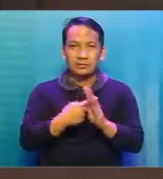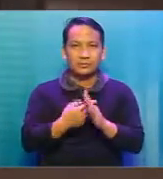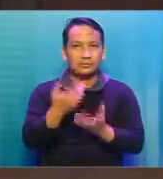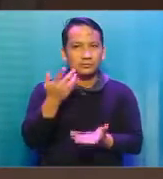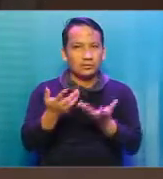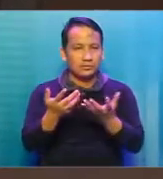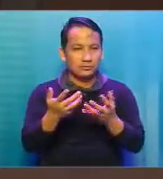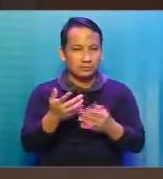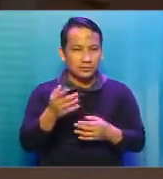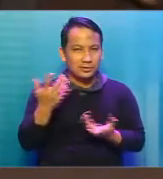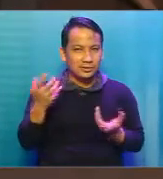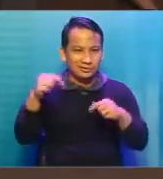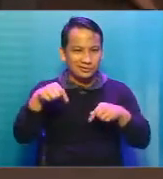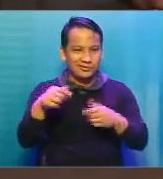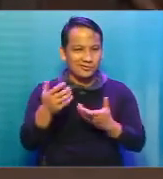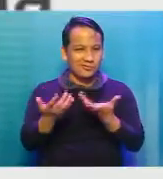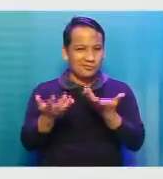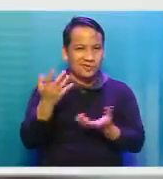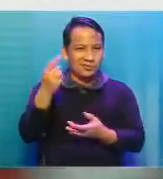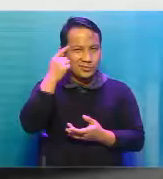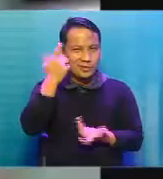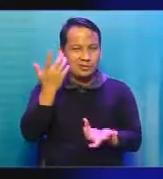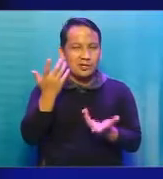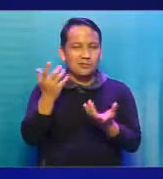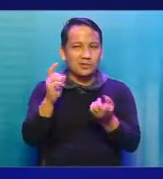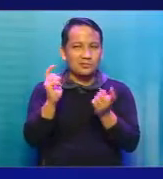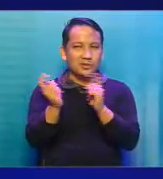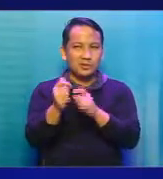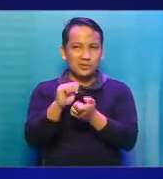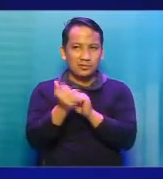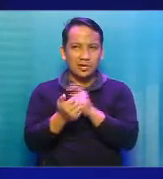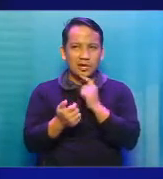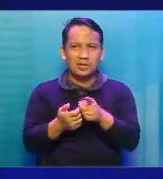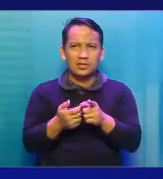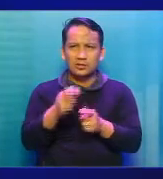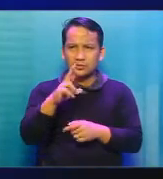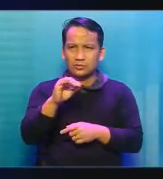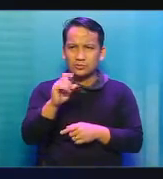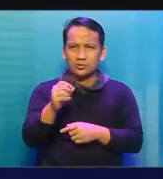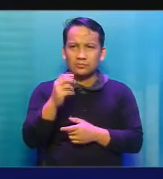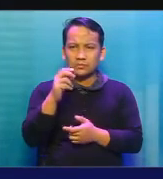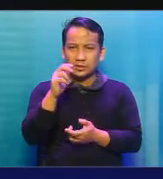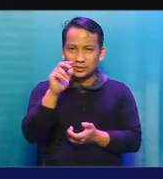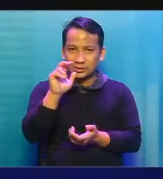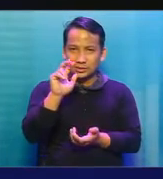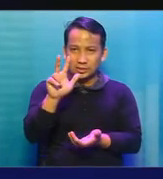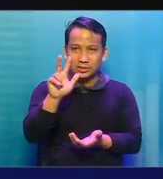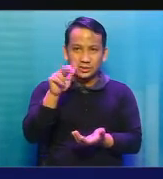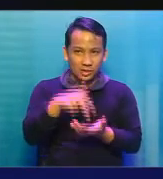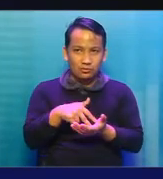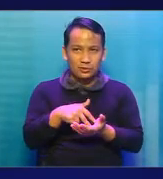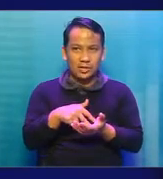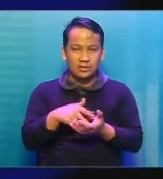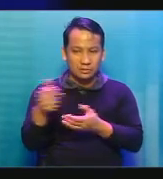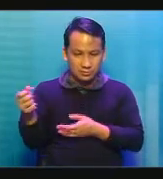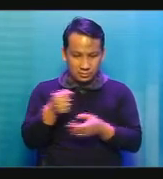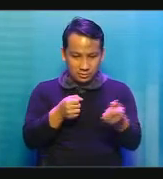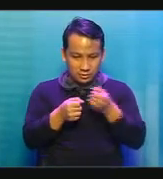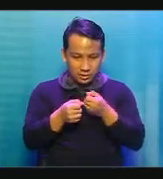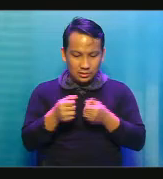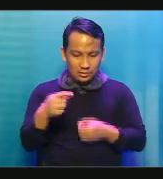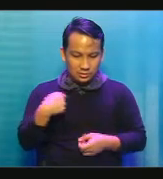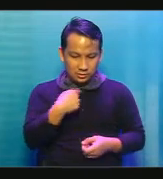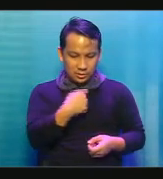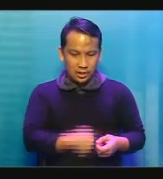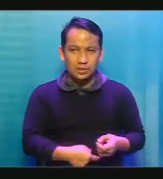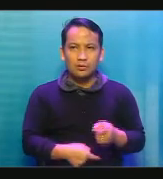yung mga malilikot ang utak dito sa atin might pick it up. Sulat ng Reuters, may 3,000 fake doses na ang nakumpiska sa China.